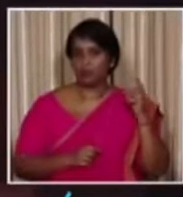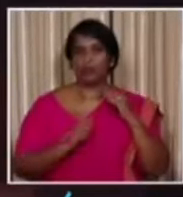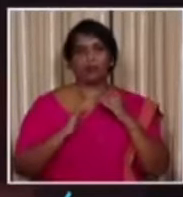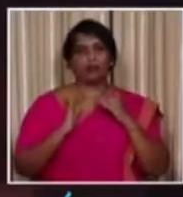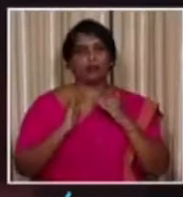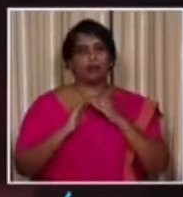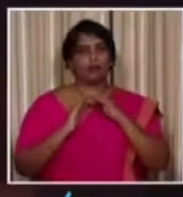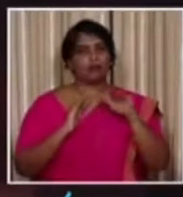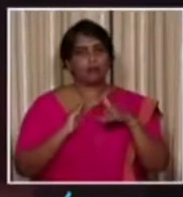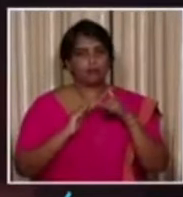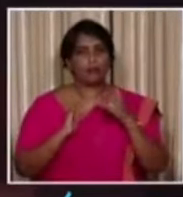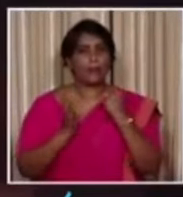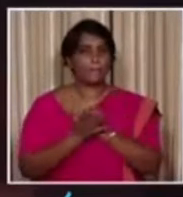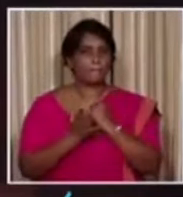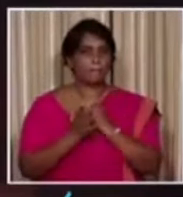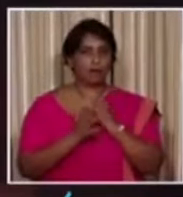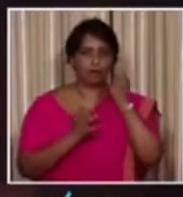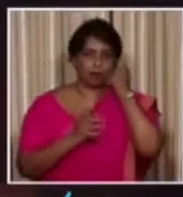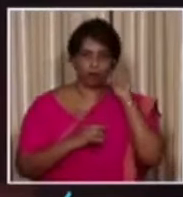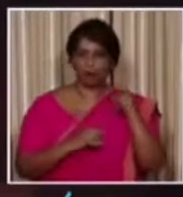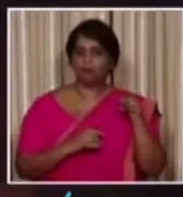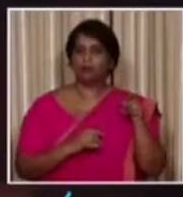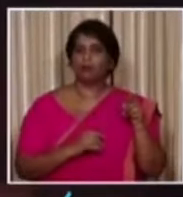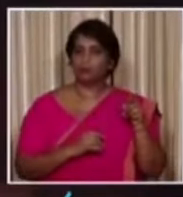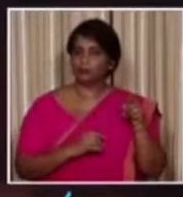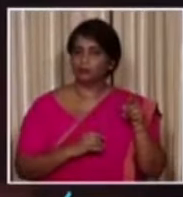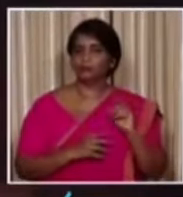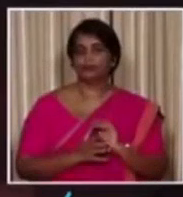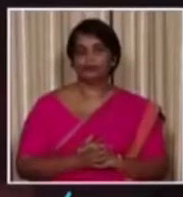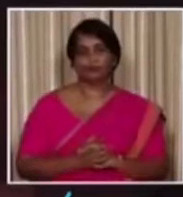ග්‍රාමීන් බැංකු සංකල්පය තුල